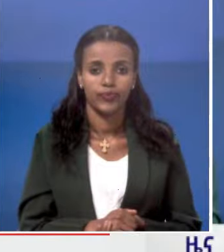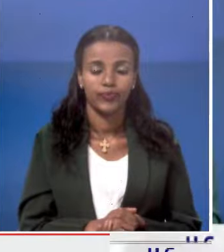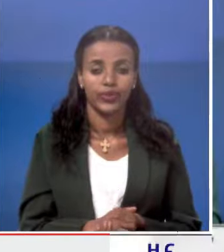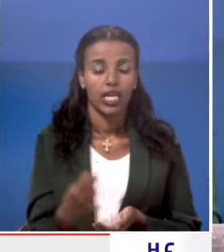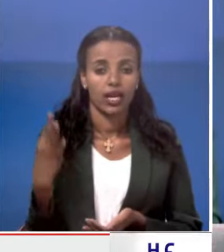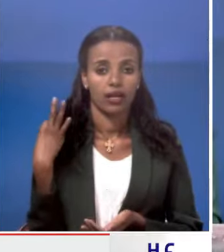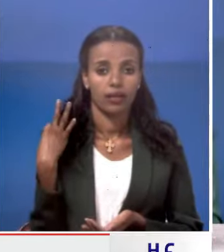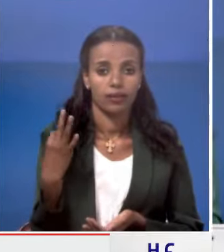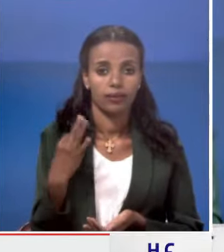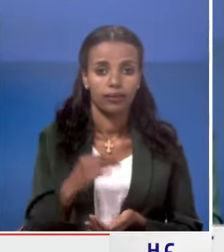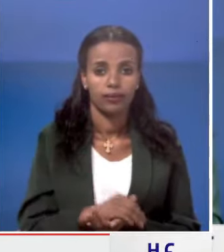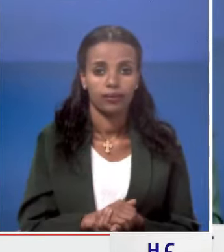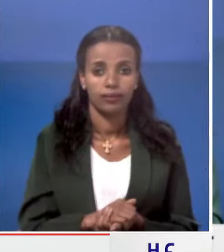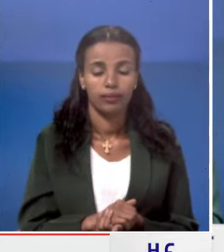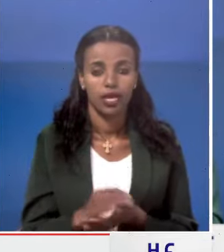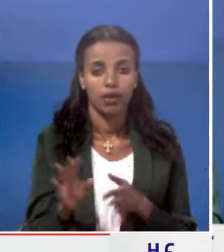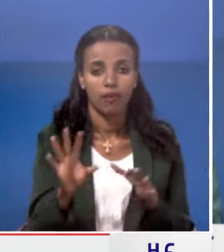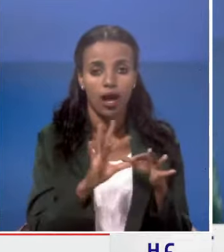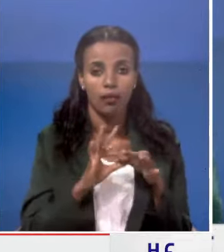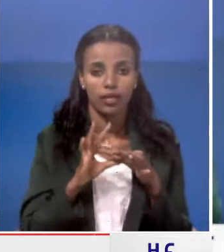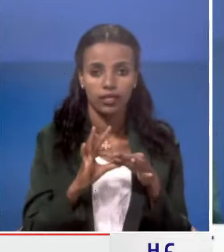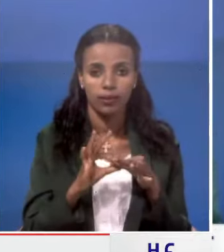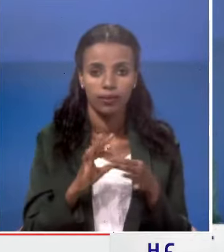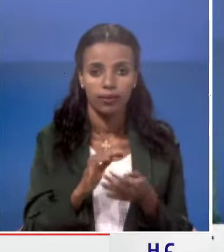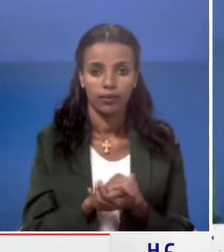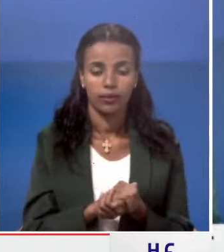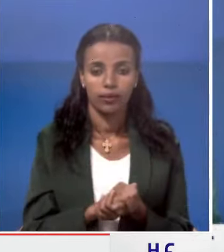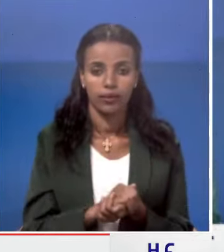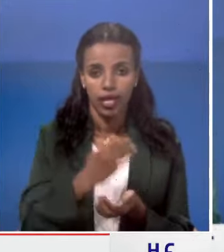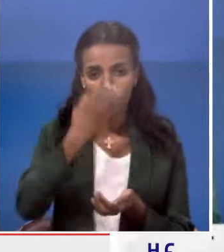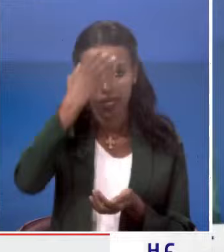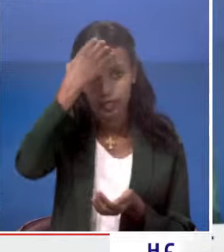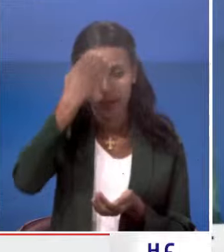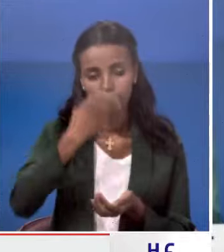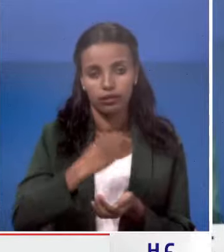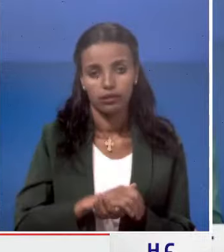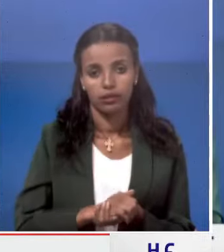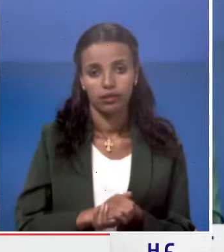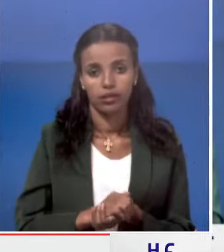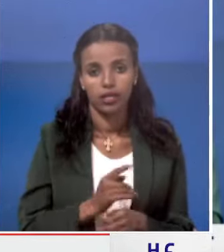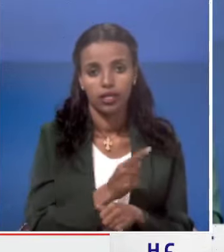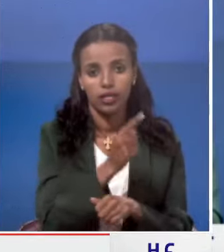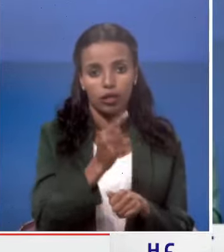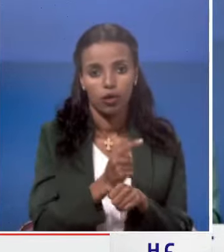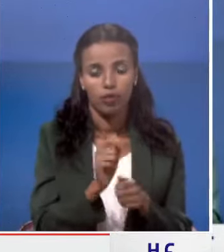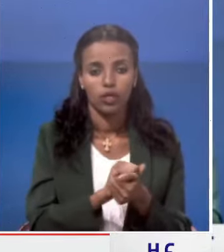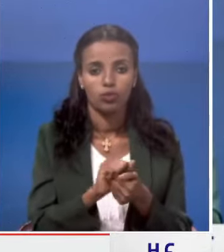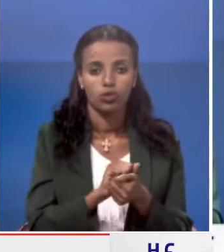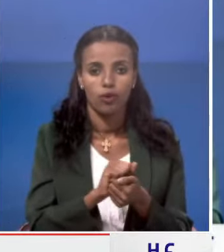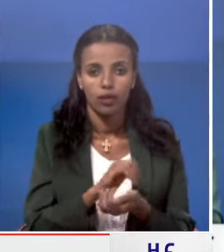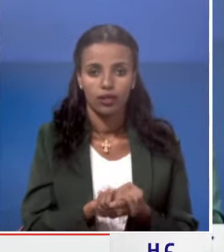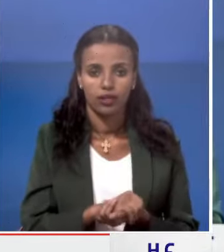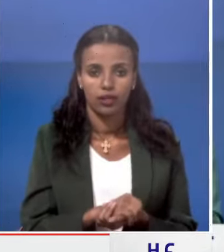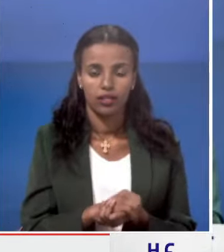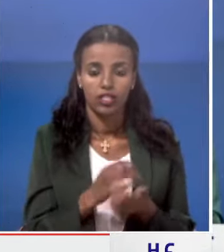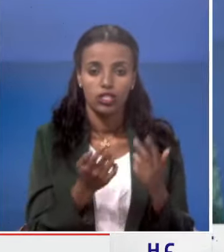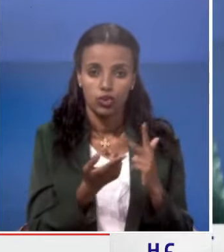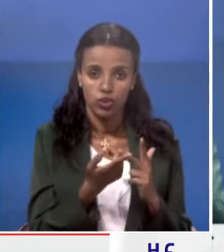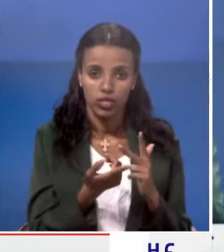የግለሰብ፣ የማህበረሰብ፣ የመንግስት ተቋማት ወድመዋል።